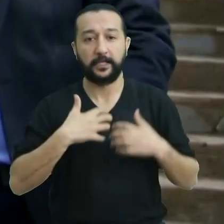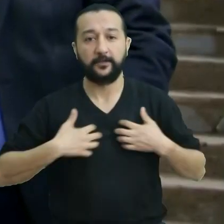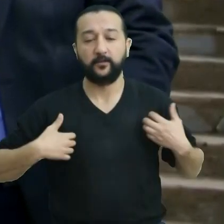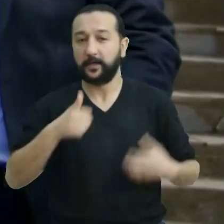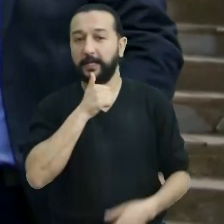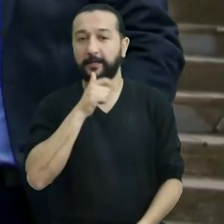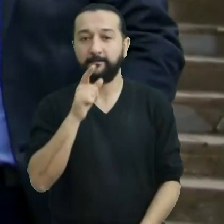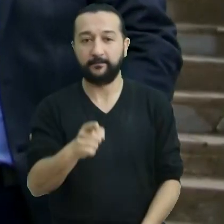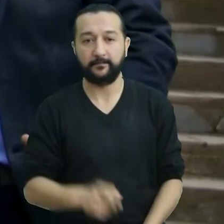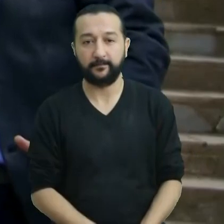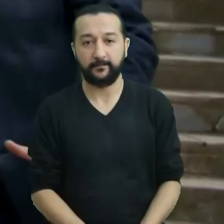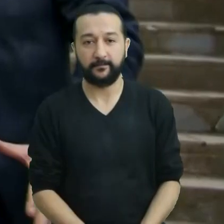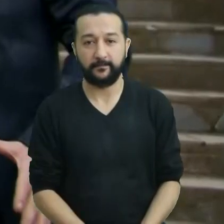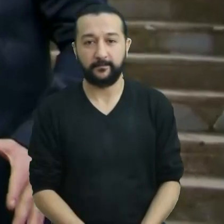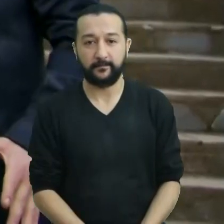adam.